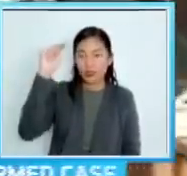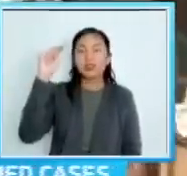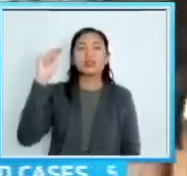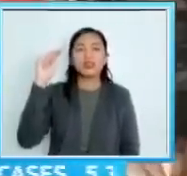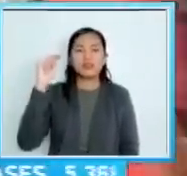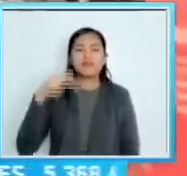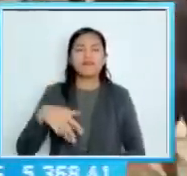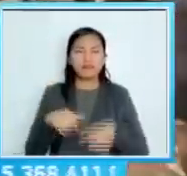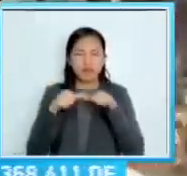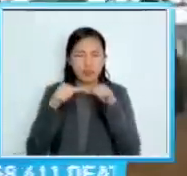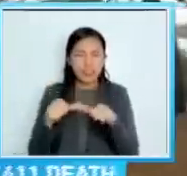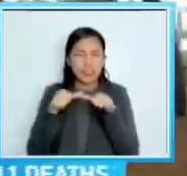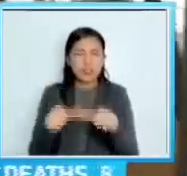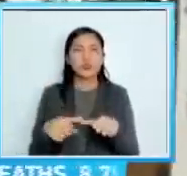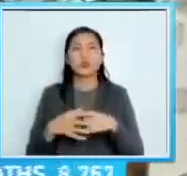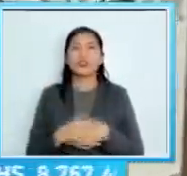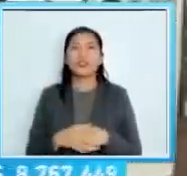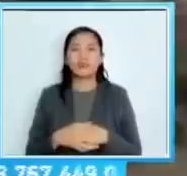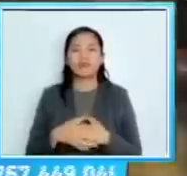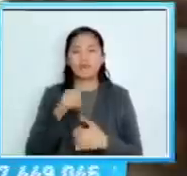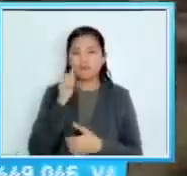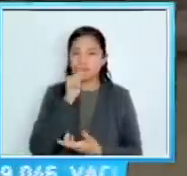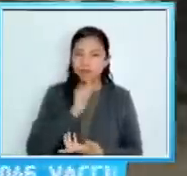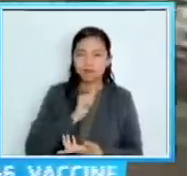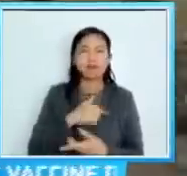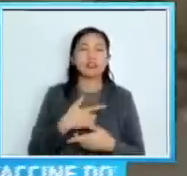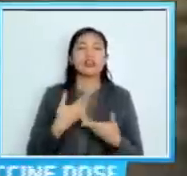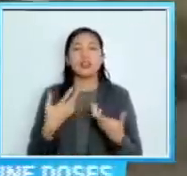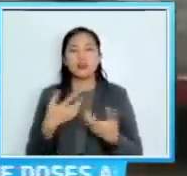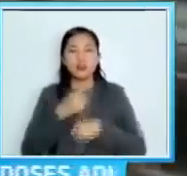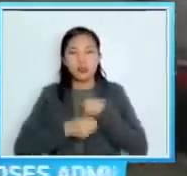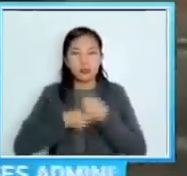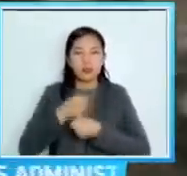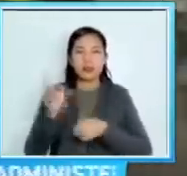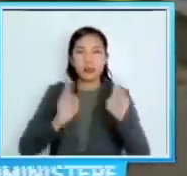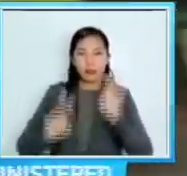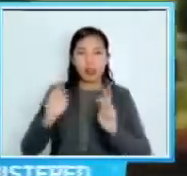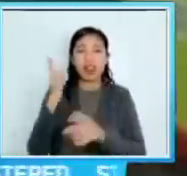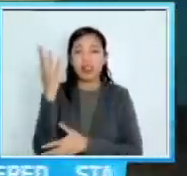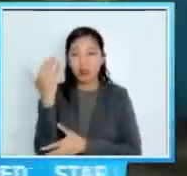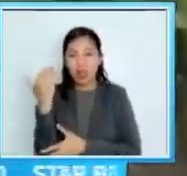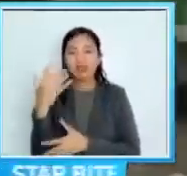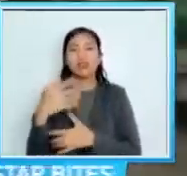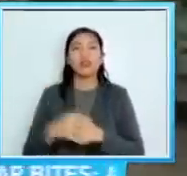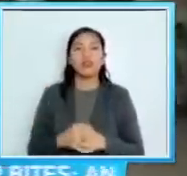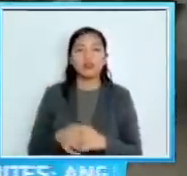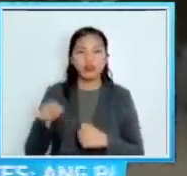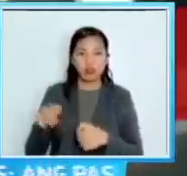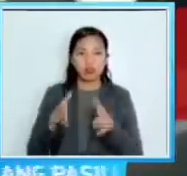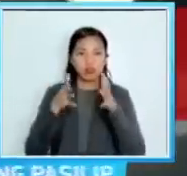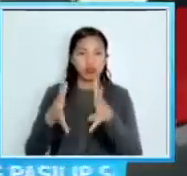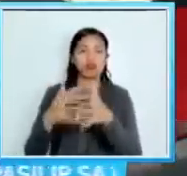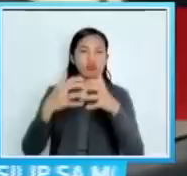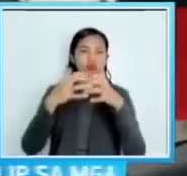pilit silang bumabangon mula sa kalamidad. Ang mga pantalan at terminal ay lubhang napinsala kaya pahirapan ang pagbiyahe patawid sa katabing